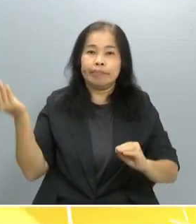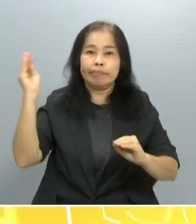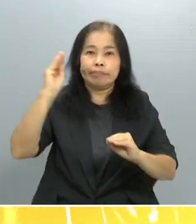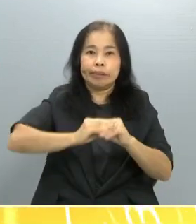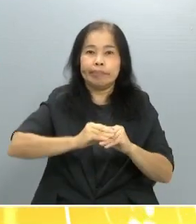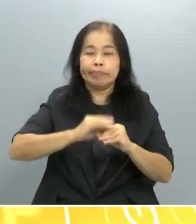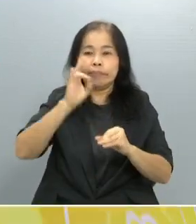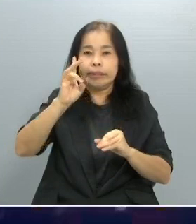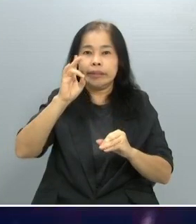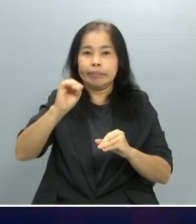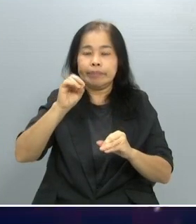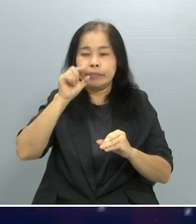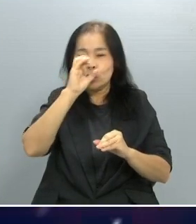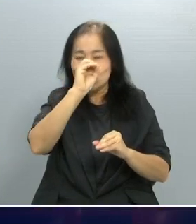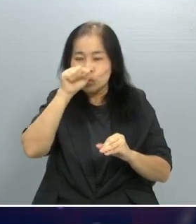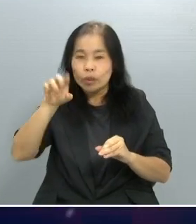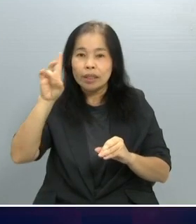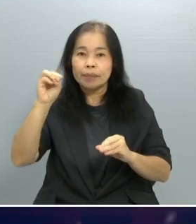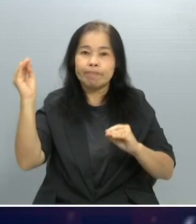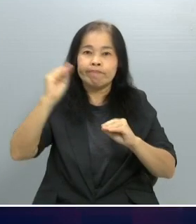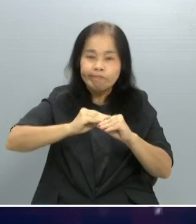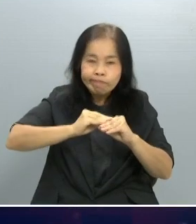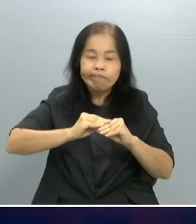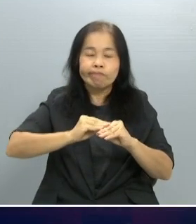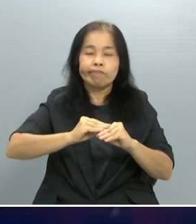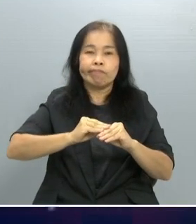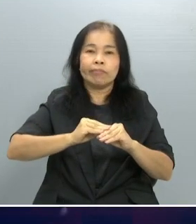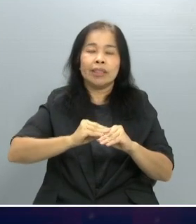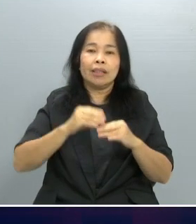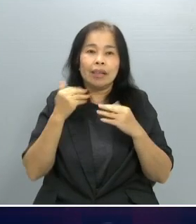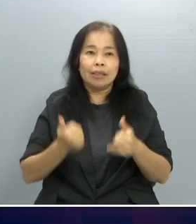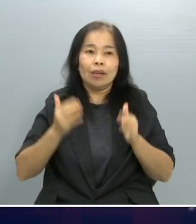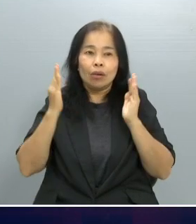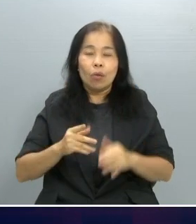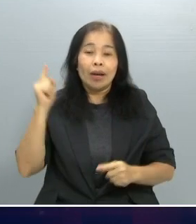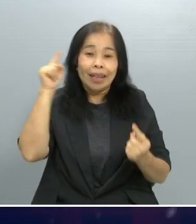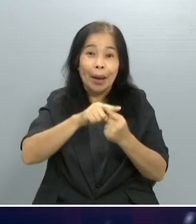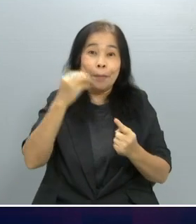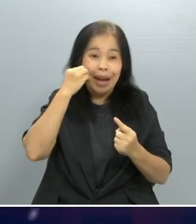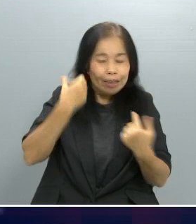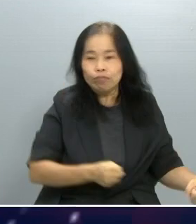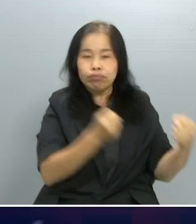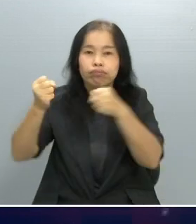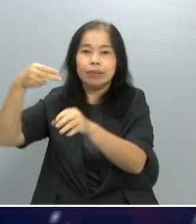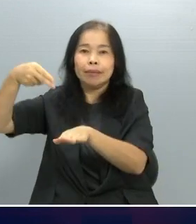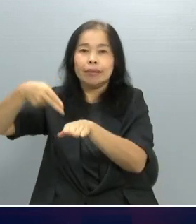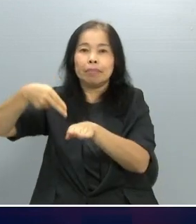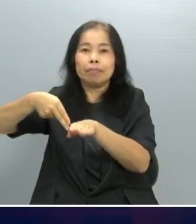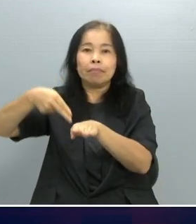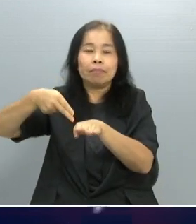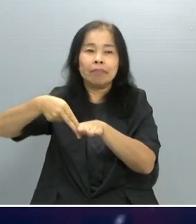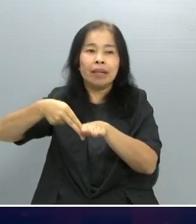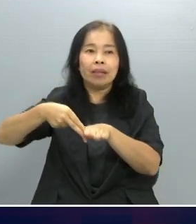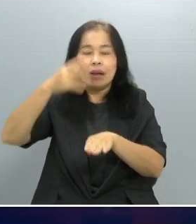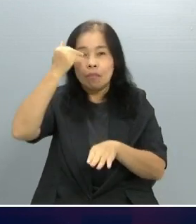ยว 70 สตางเลย สำหบกลุมเบนซินกับแกส โวฮอร์บางคนกลัเข้าถึงบาน เอาลเอไปเติมน้ม เพะมันเกืบบาใช่ัน